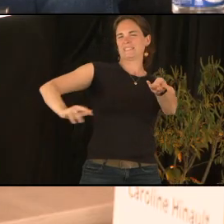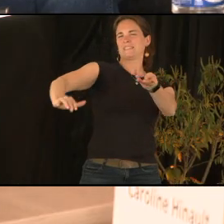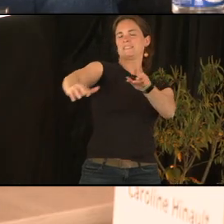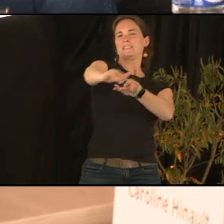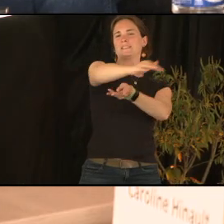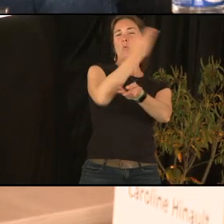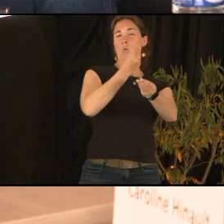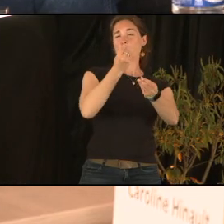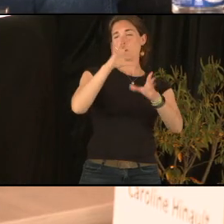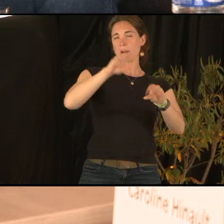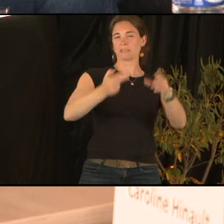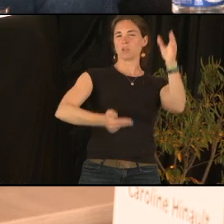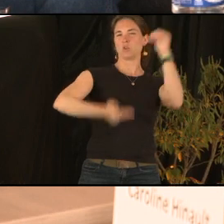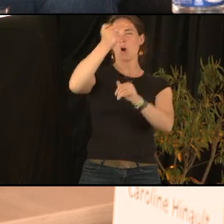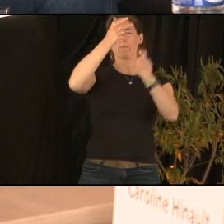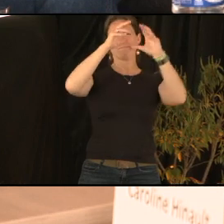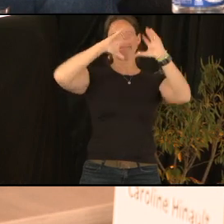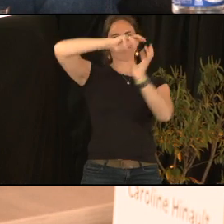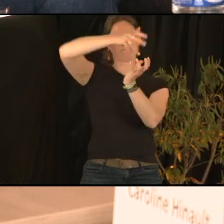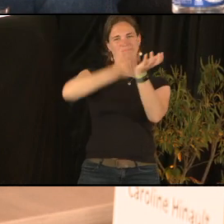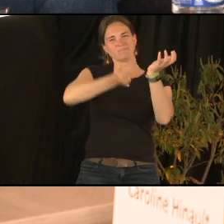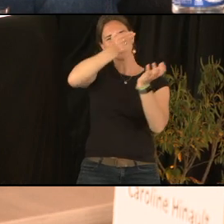est au nord du cercle arctique